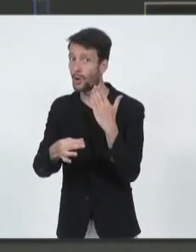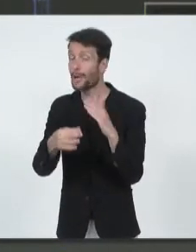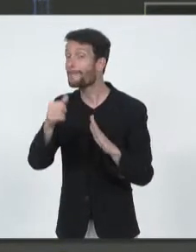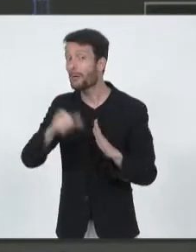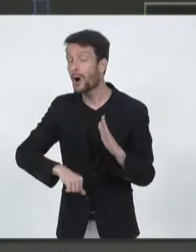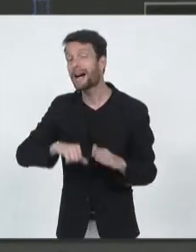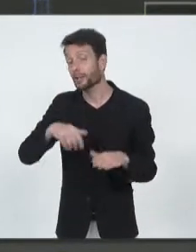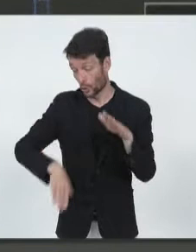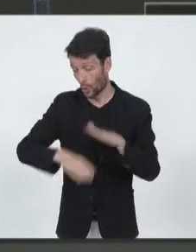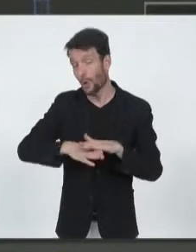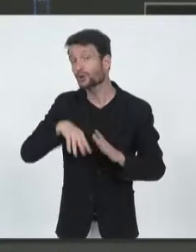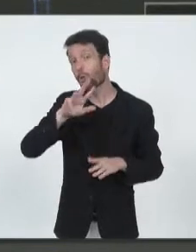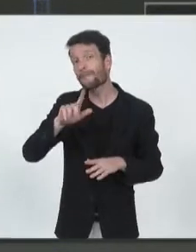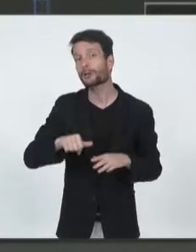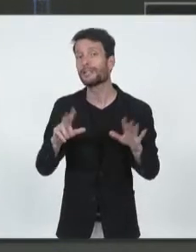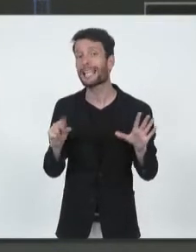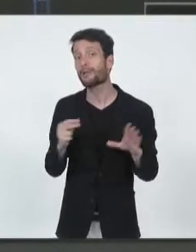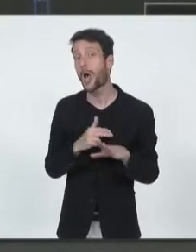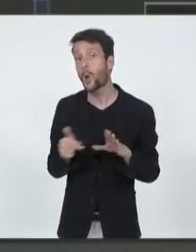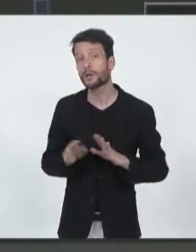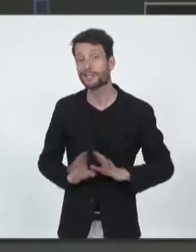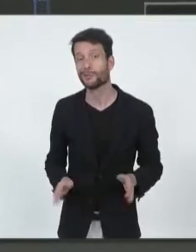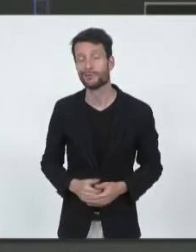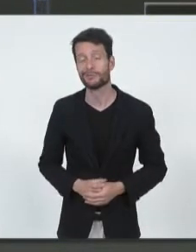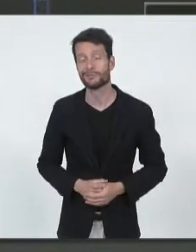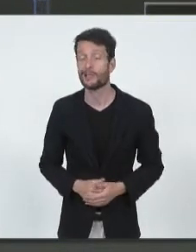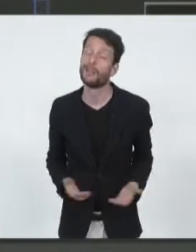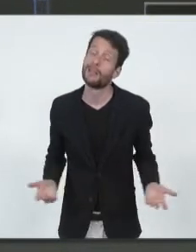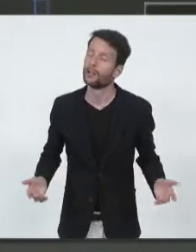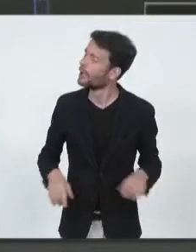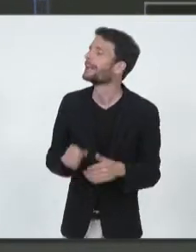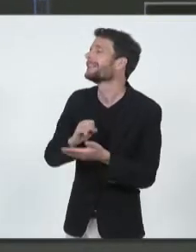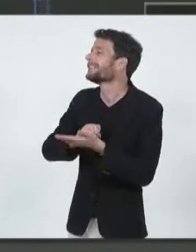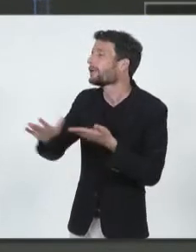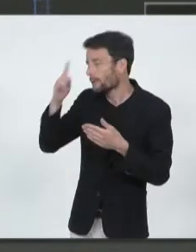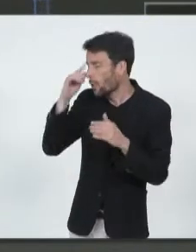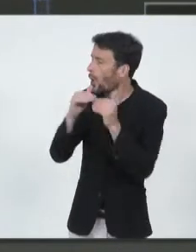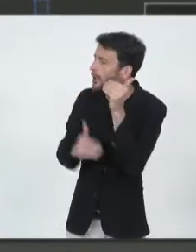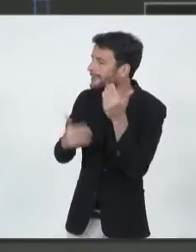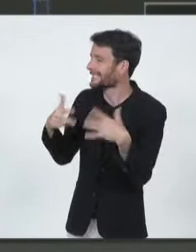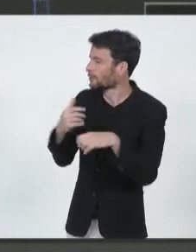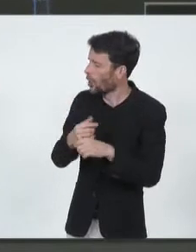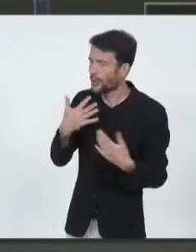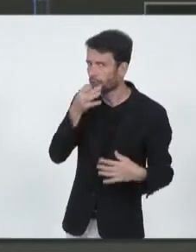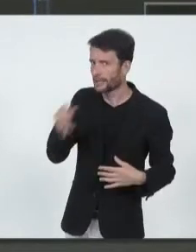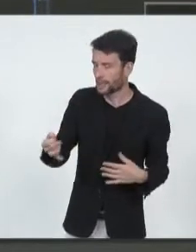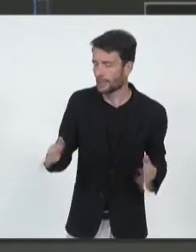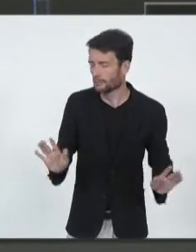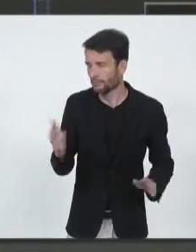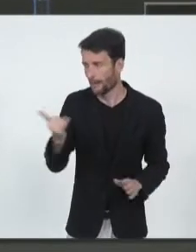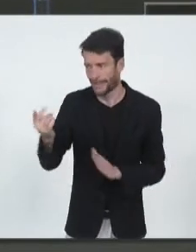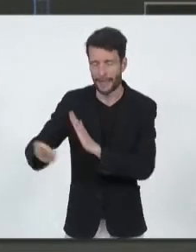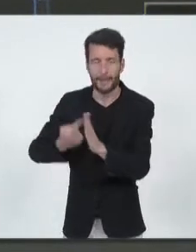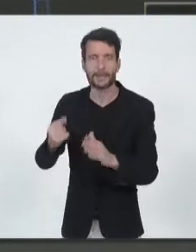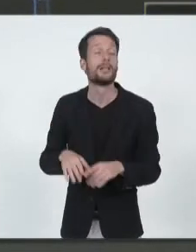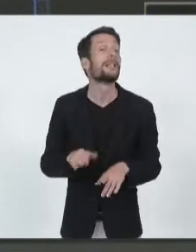c'est quelque chose aussi de très concret. La gratuité appliquée aux mineurs, je n'y reviens pas. Un élément peut-être pour terminer, Monsieur le Président, parce